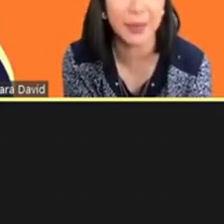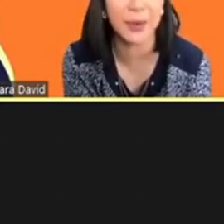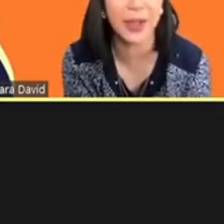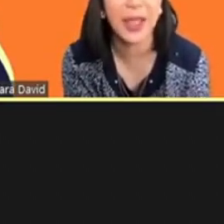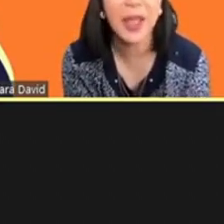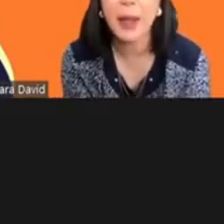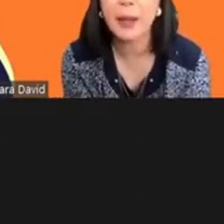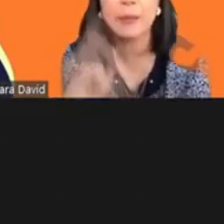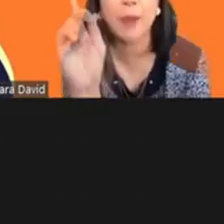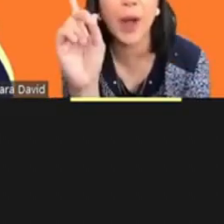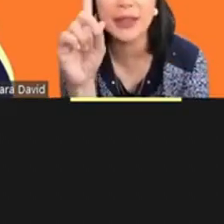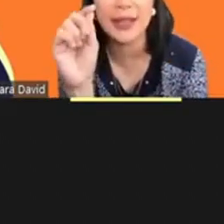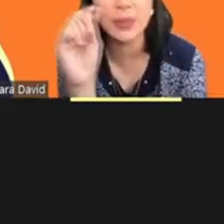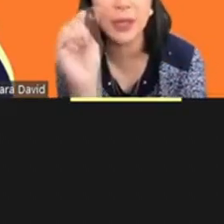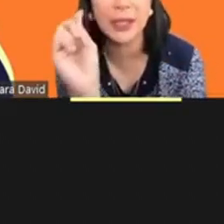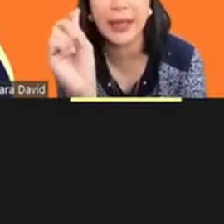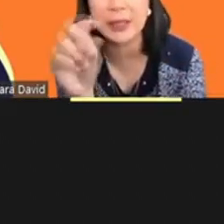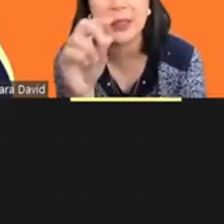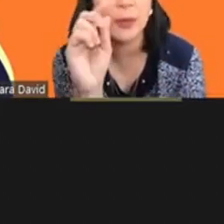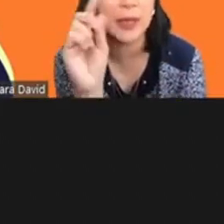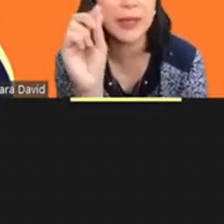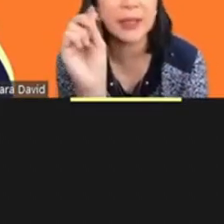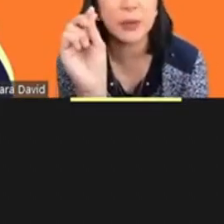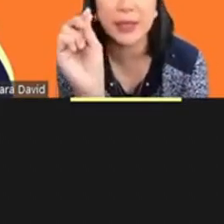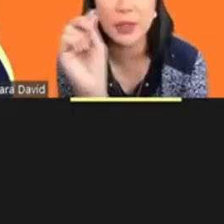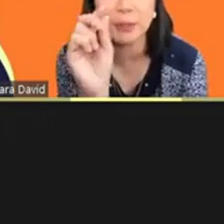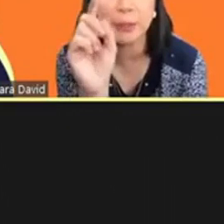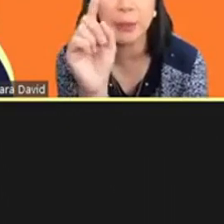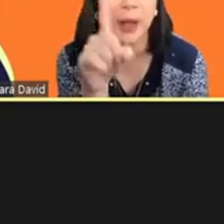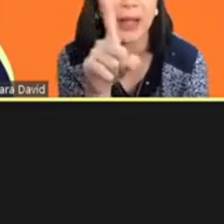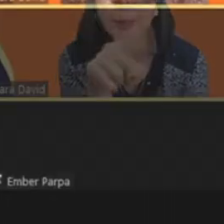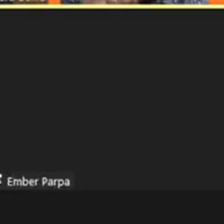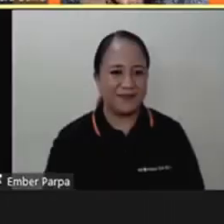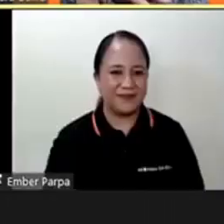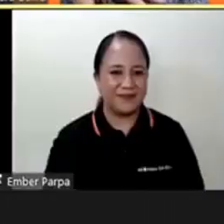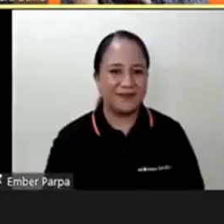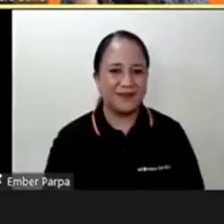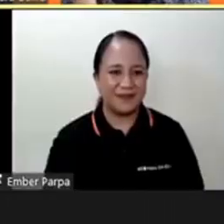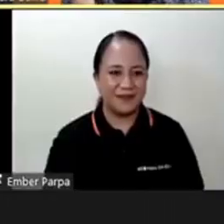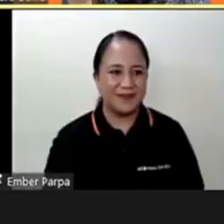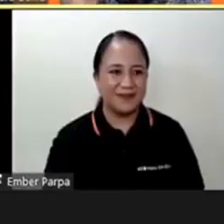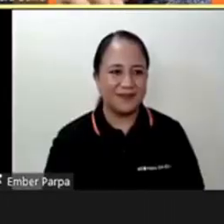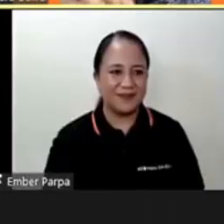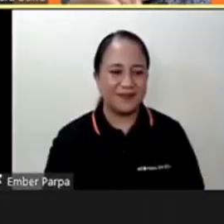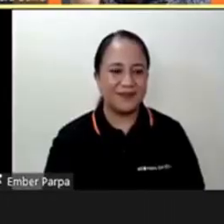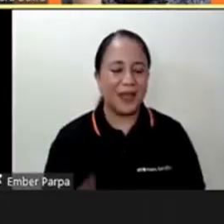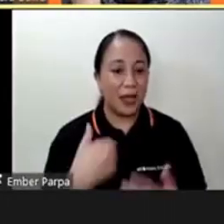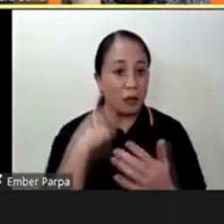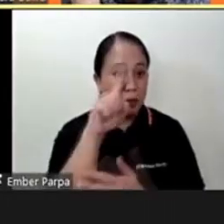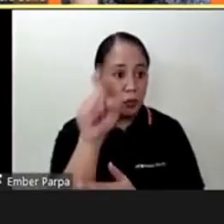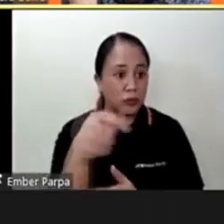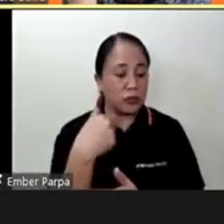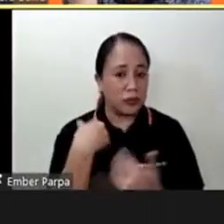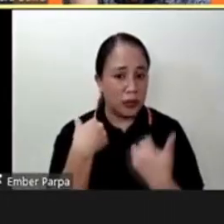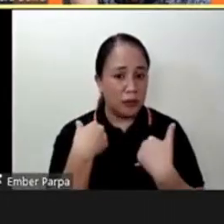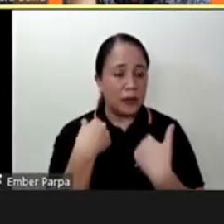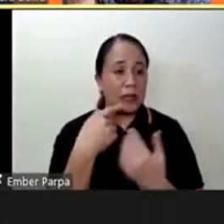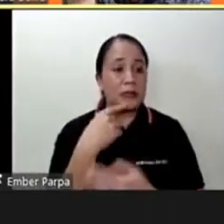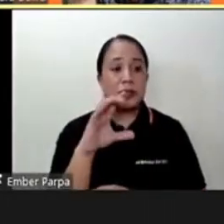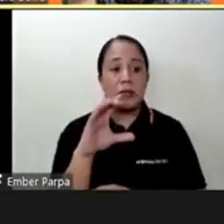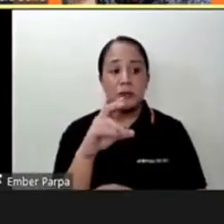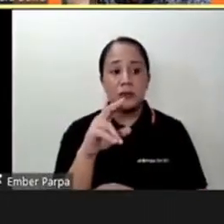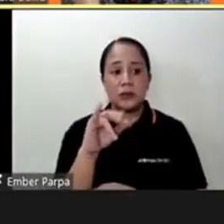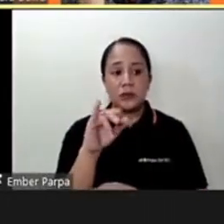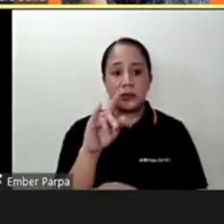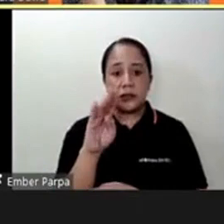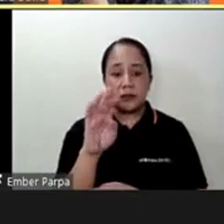Isip. Okay. Ayan, Lusog Isip. One last question pa po. Ang daming questions bigla. Sabi ni Cheldy